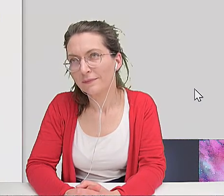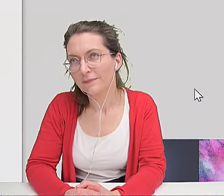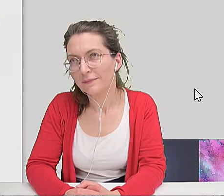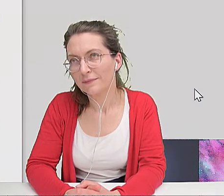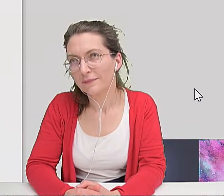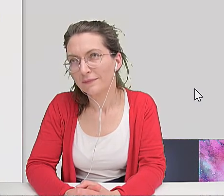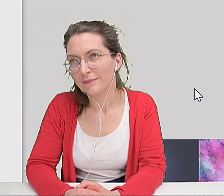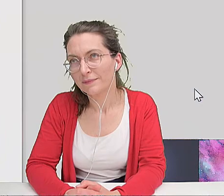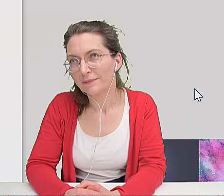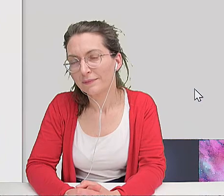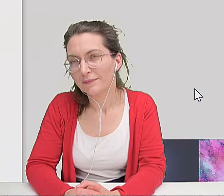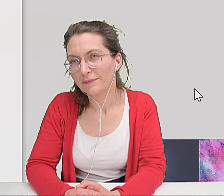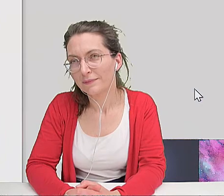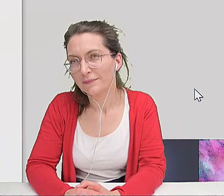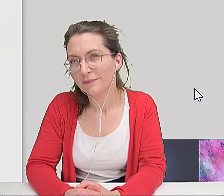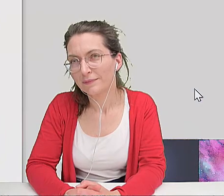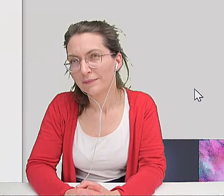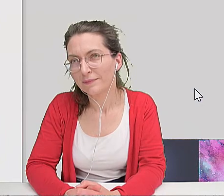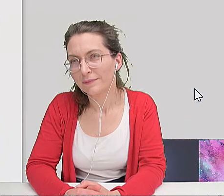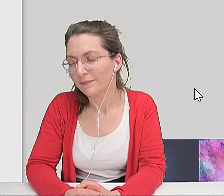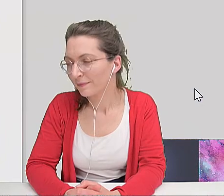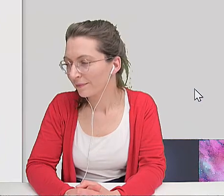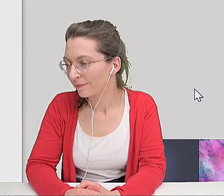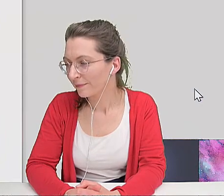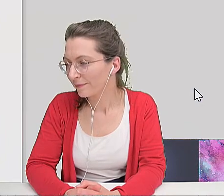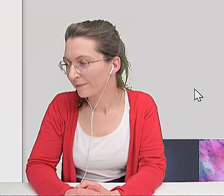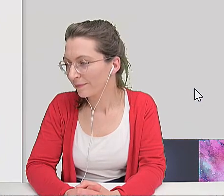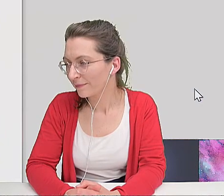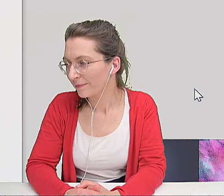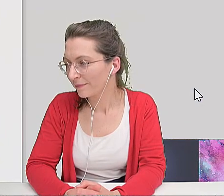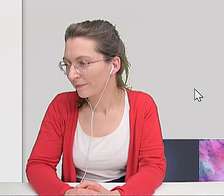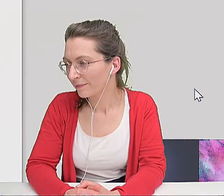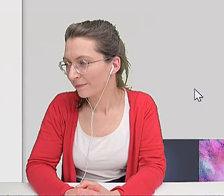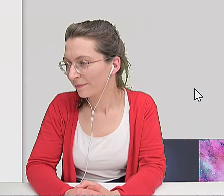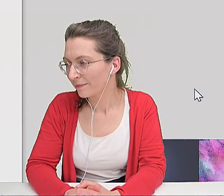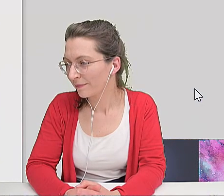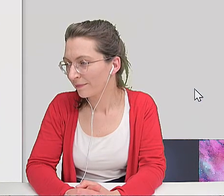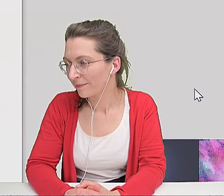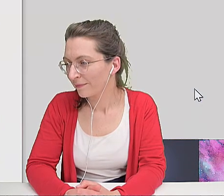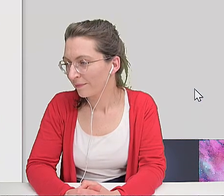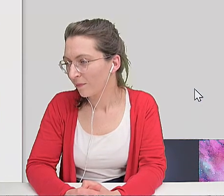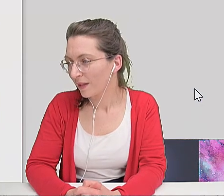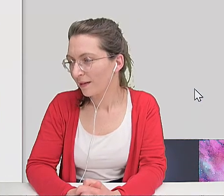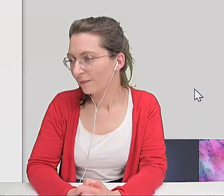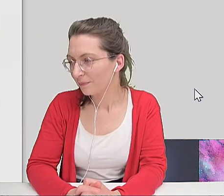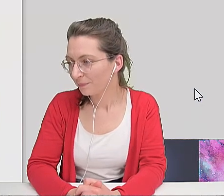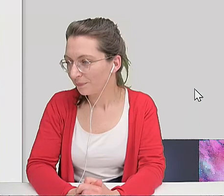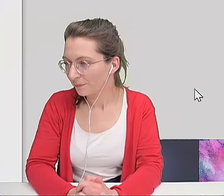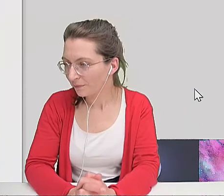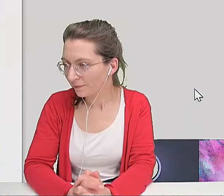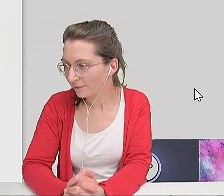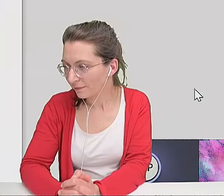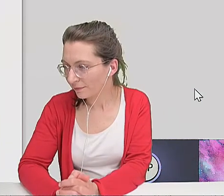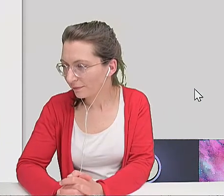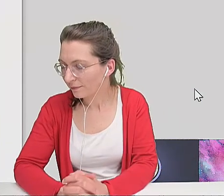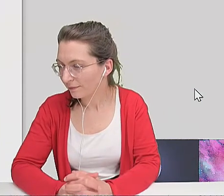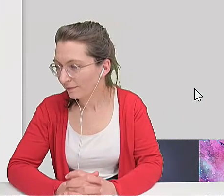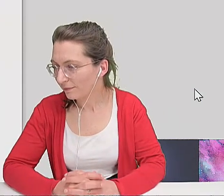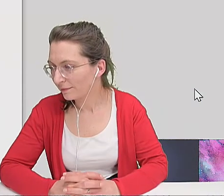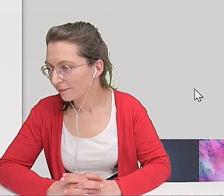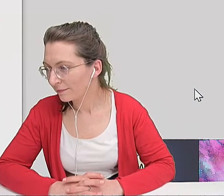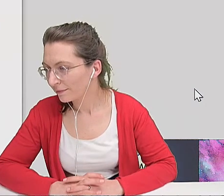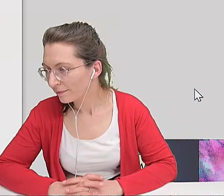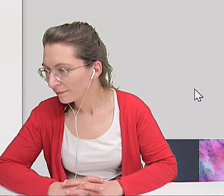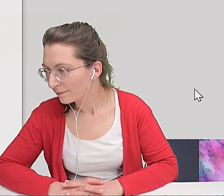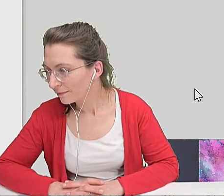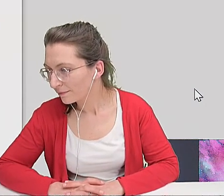Und hier eine kleine Übung, die wir vielleicht auch mal so zusammen nochmal errätseln können. Wir haben hier